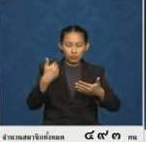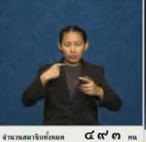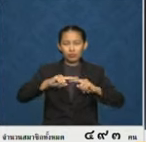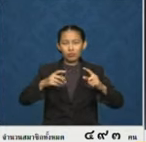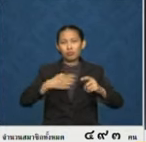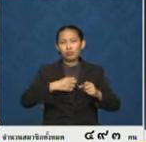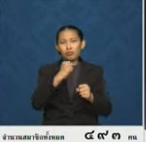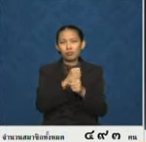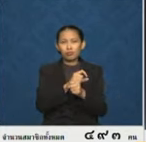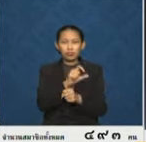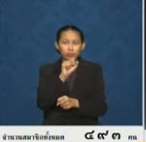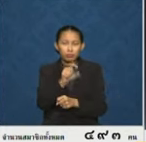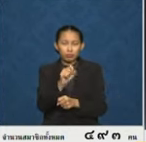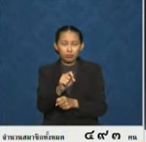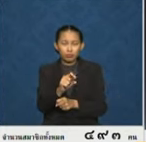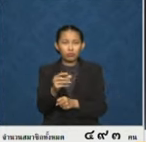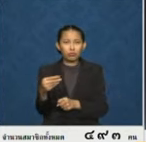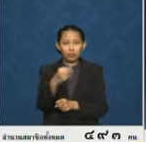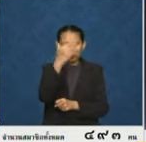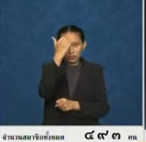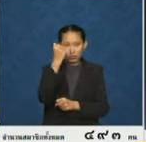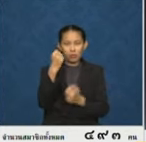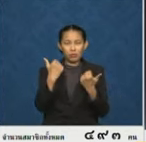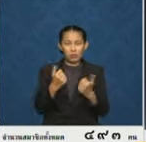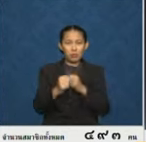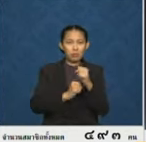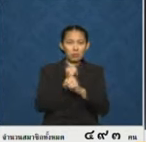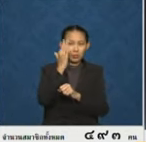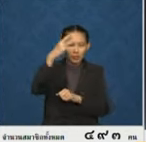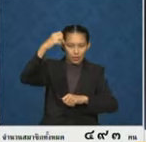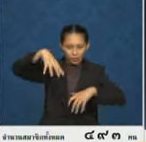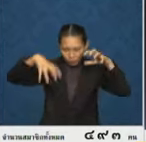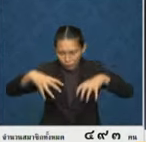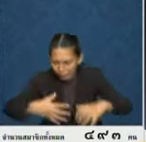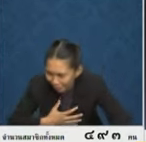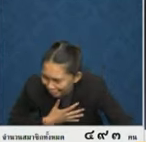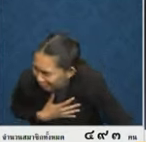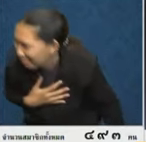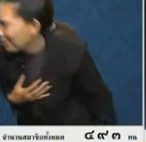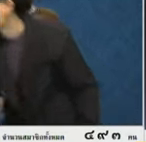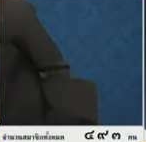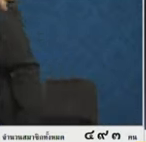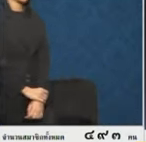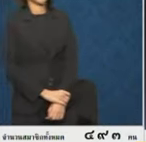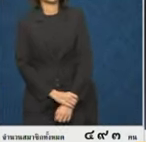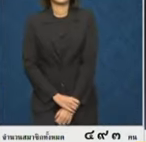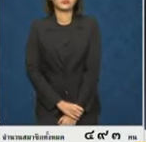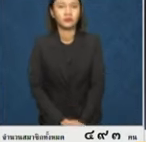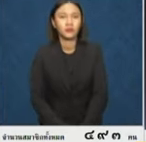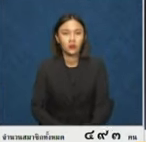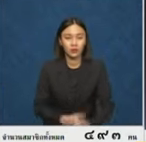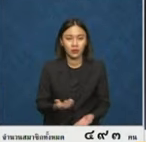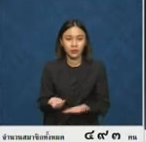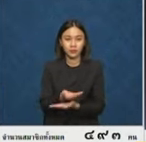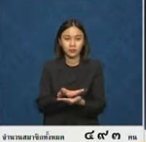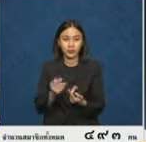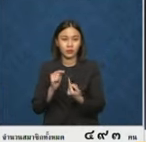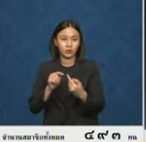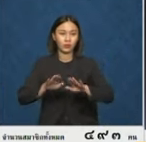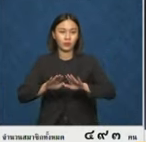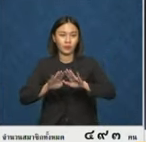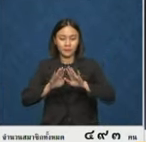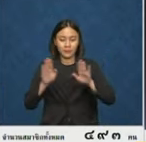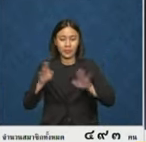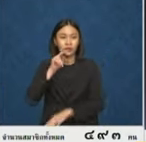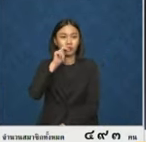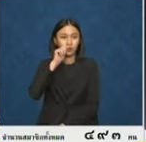ดำเนินการอ่าอีกหน่อยนะครับเพื่อให้ทันกับฤดูฝนปีหน้าครับ 4นะครับขอให้พิจารณาสร้างประตูระบายน้ำลองโคกชั